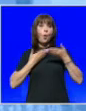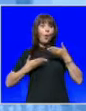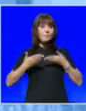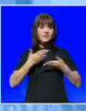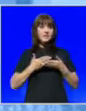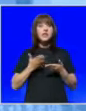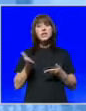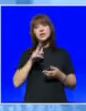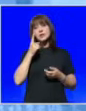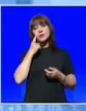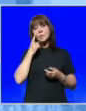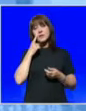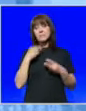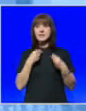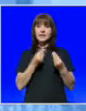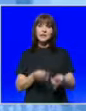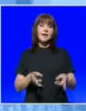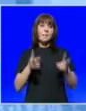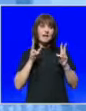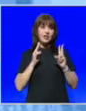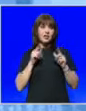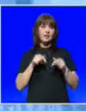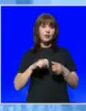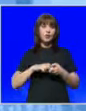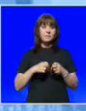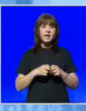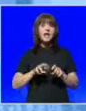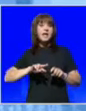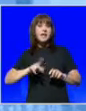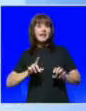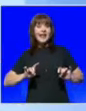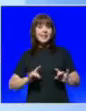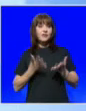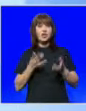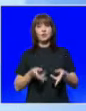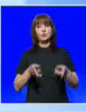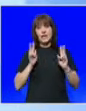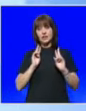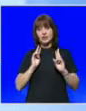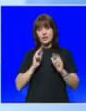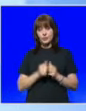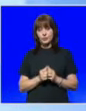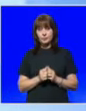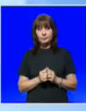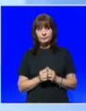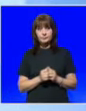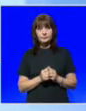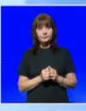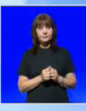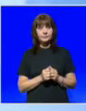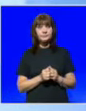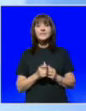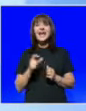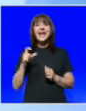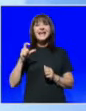ще се опитаме да дадем решение на този проблем или поне началото на решението на проблема. STEM